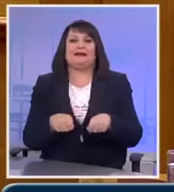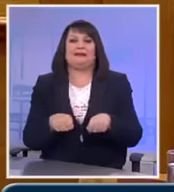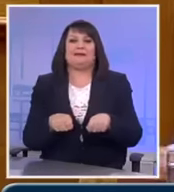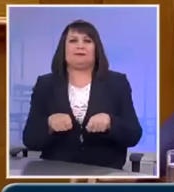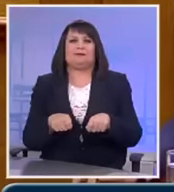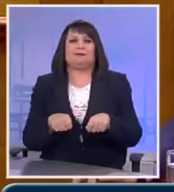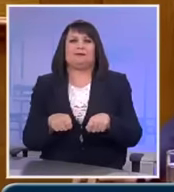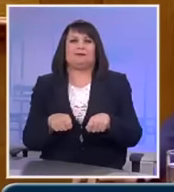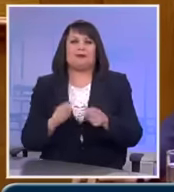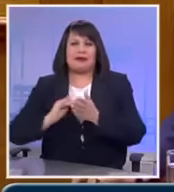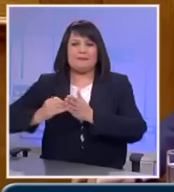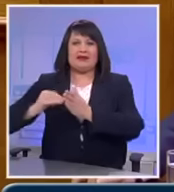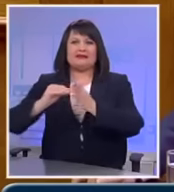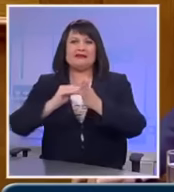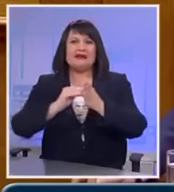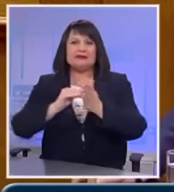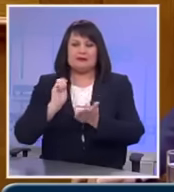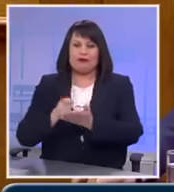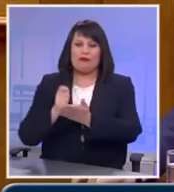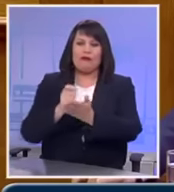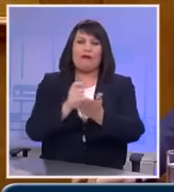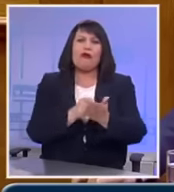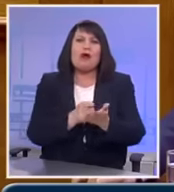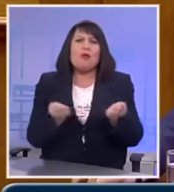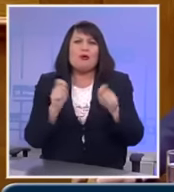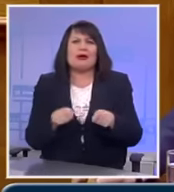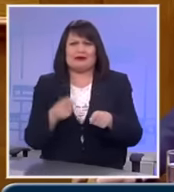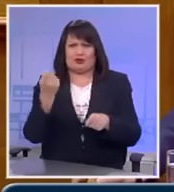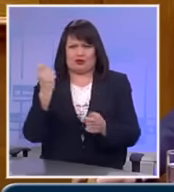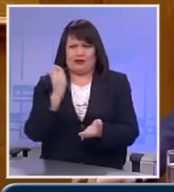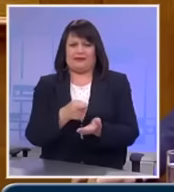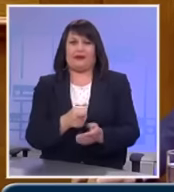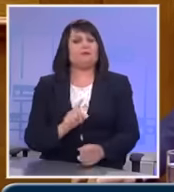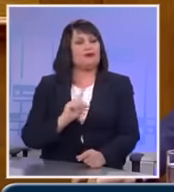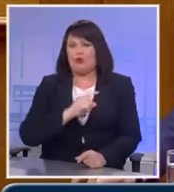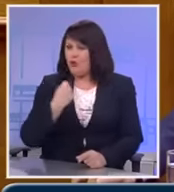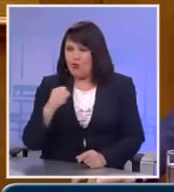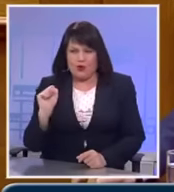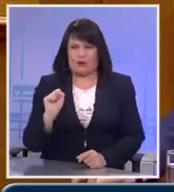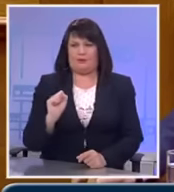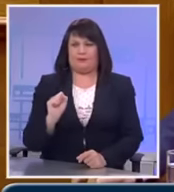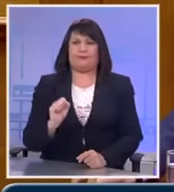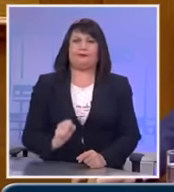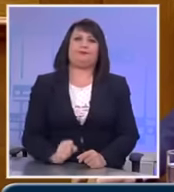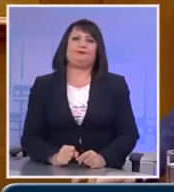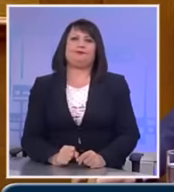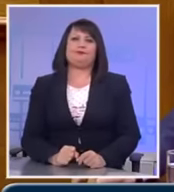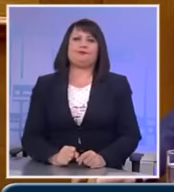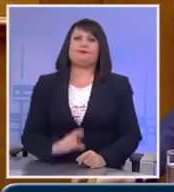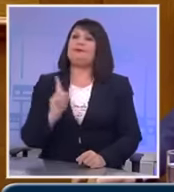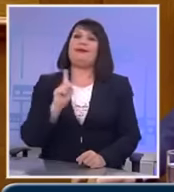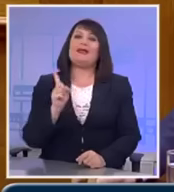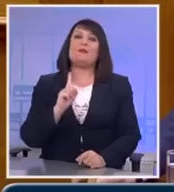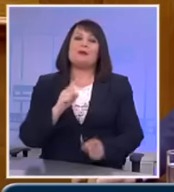εκπαιδευτικό σύστημα για το οποίο πληρώνει φόρους όχι λοιπόν κύριε μητσοτάκη δεν πρέπει να